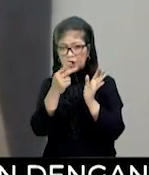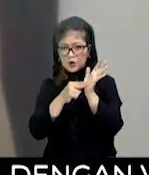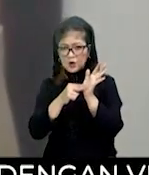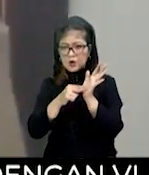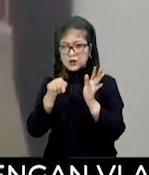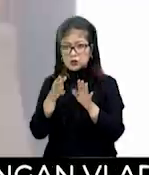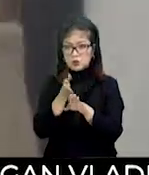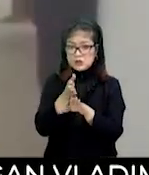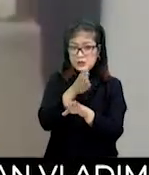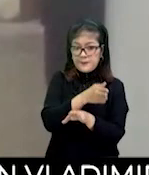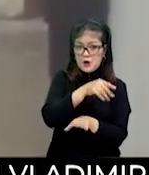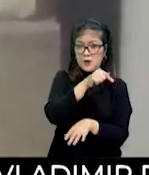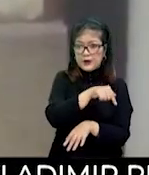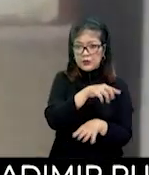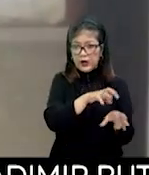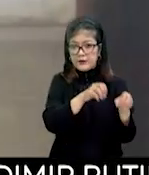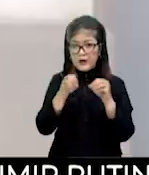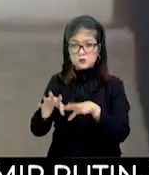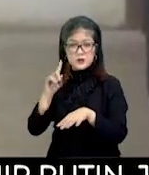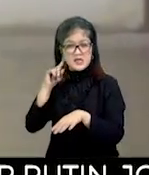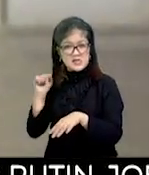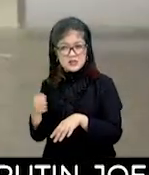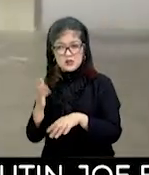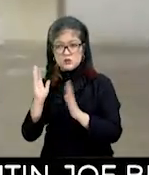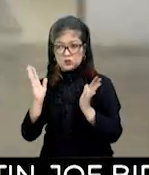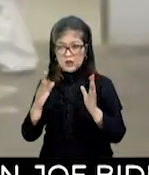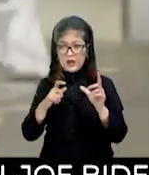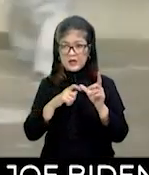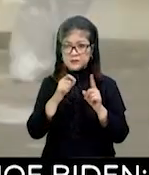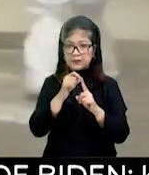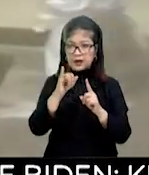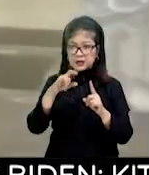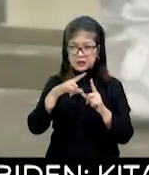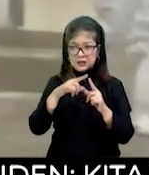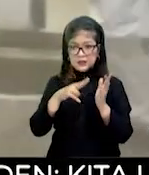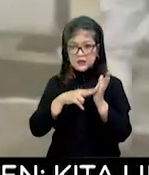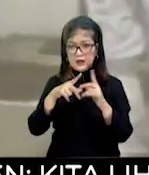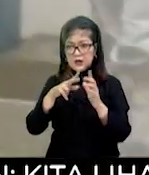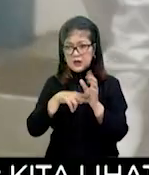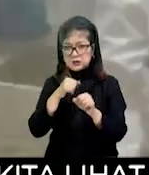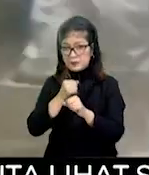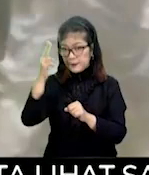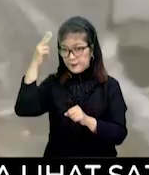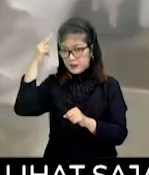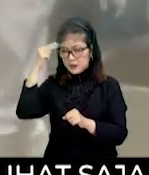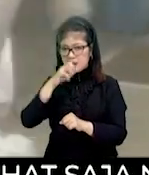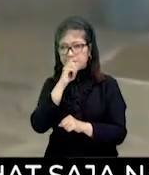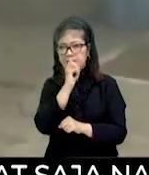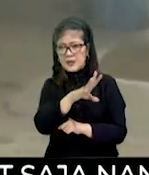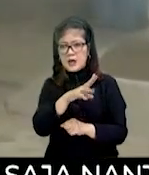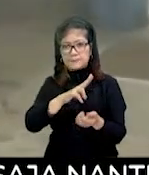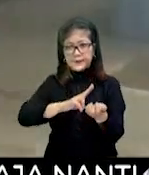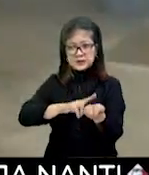Sebelumnya, petugas juga telah mengevakuasi sang suami ke RSPI Sulianto Saroso. Pemerintah menyatakan pasien pria berusia